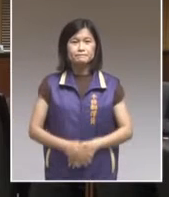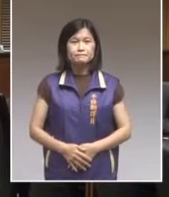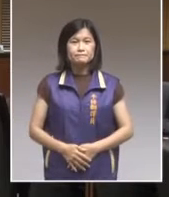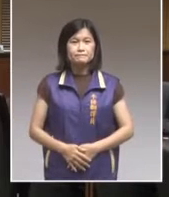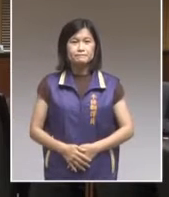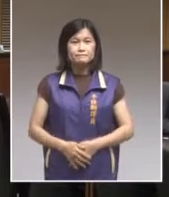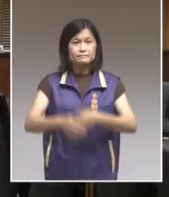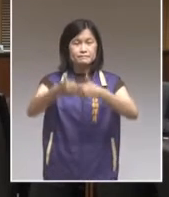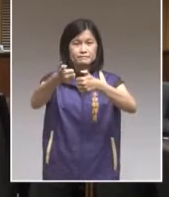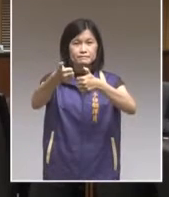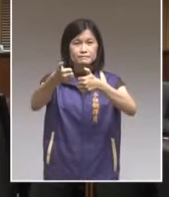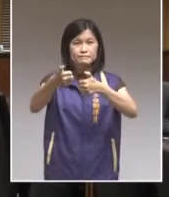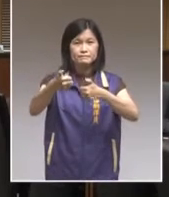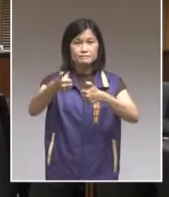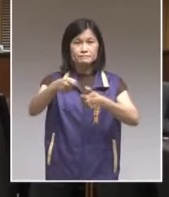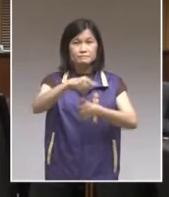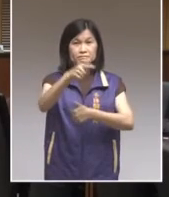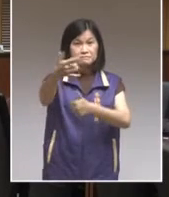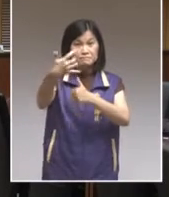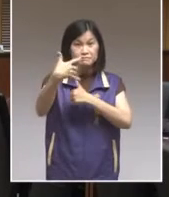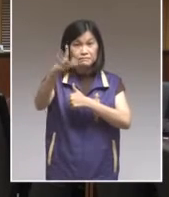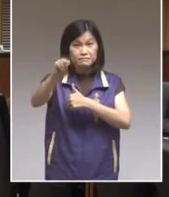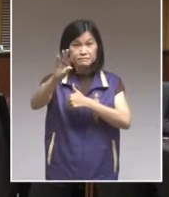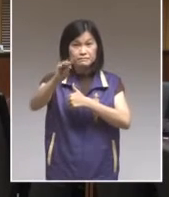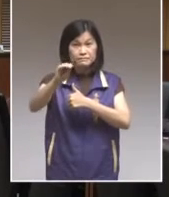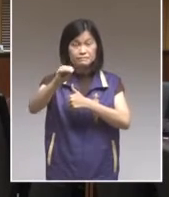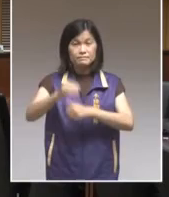好，谢谢。来，那不知道各位还有什么问题吗？